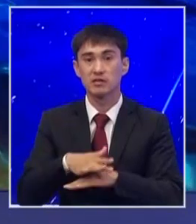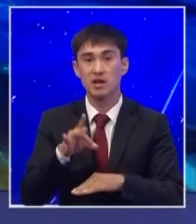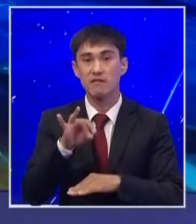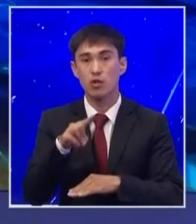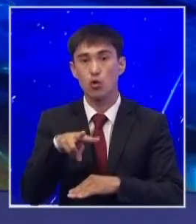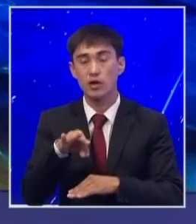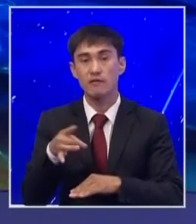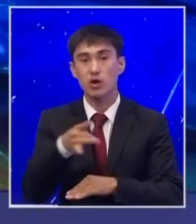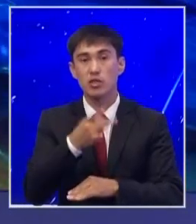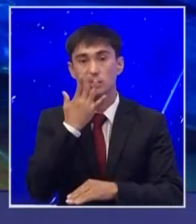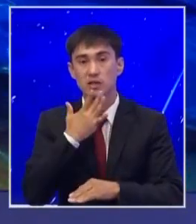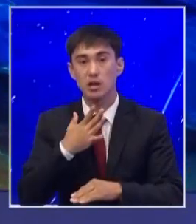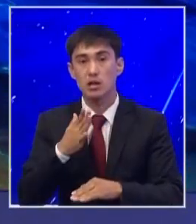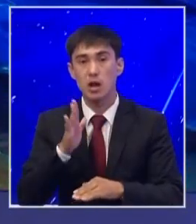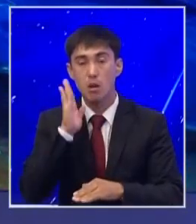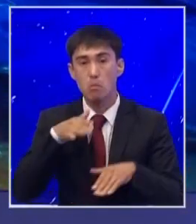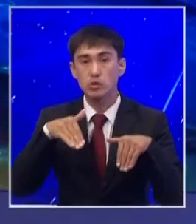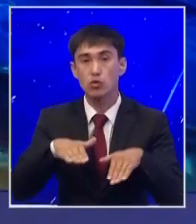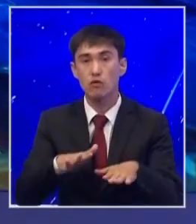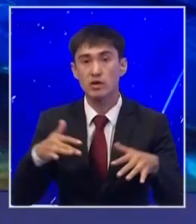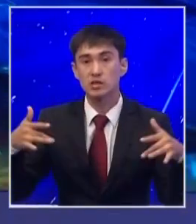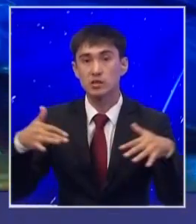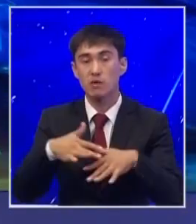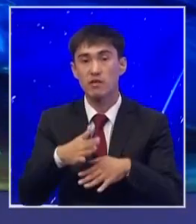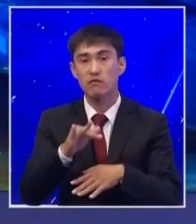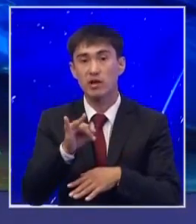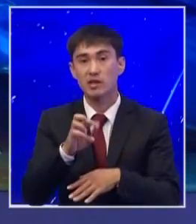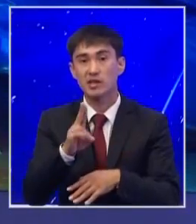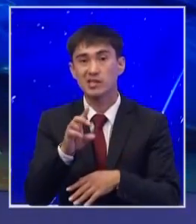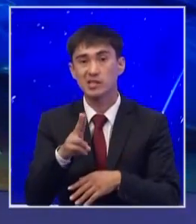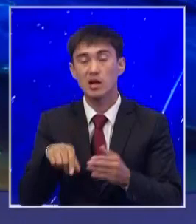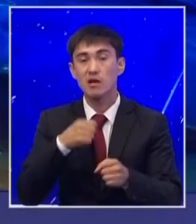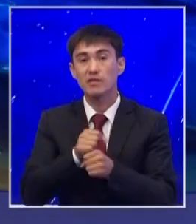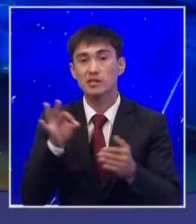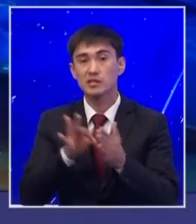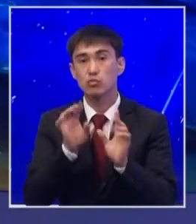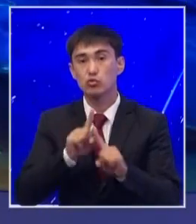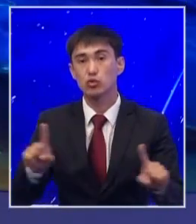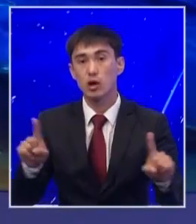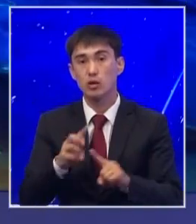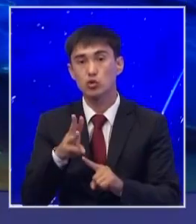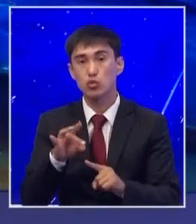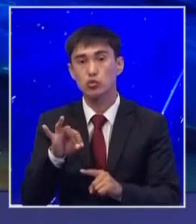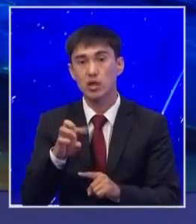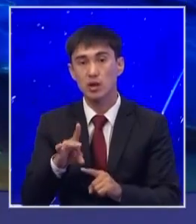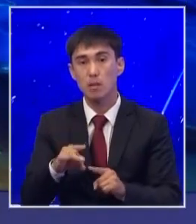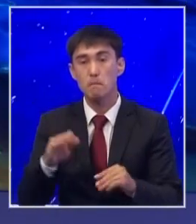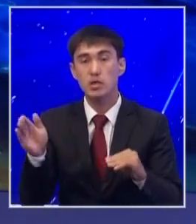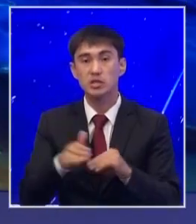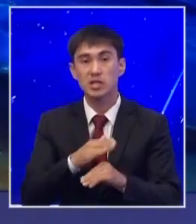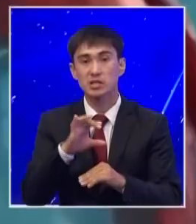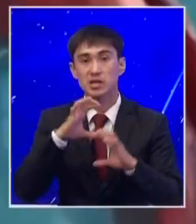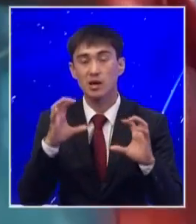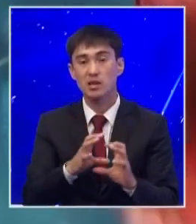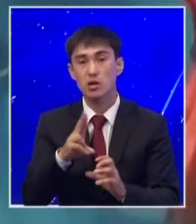в районе национального морского заповедника Флорида Кис. Основная цель музыкального шоу «Русалок» – поощрение сохранения коралловых